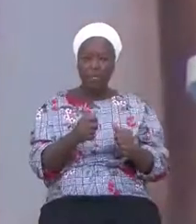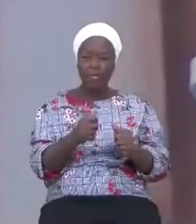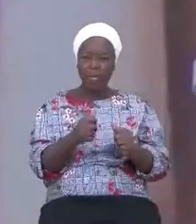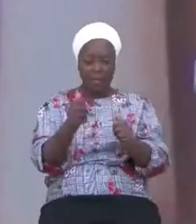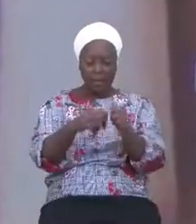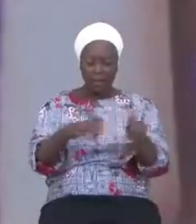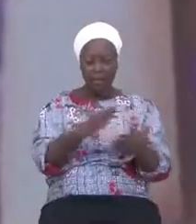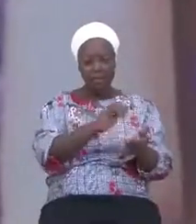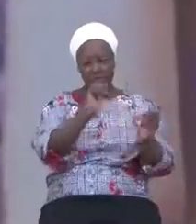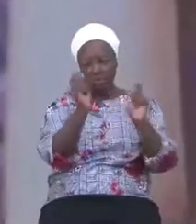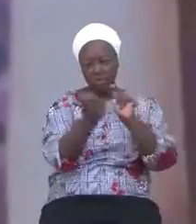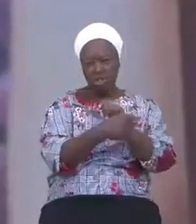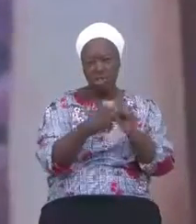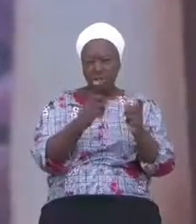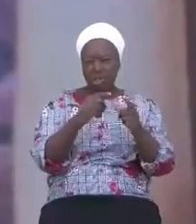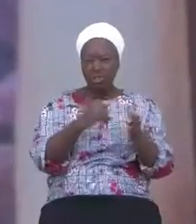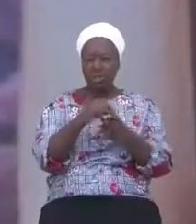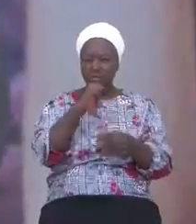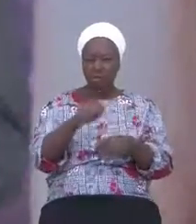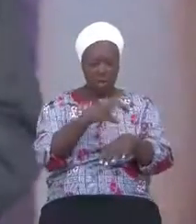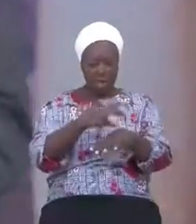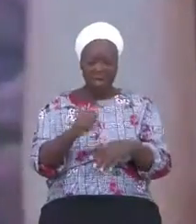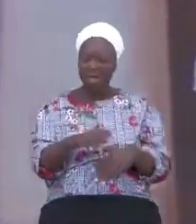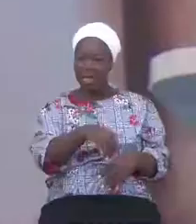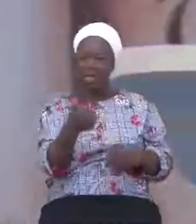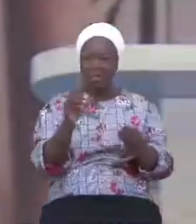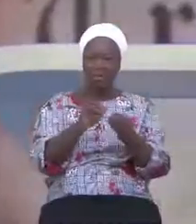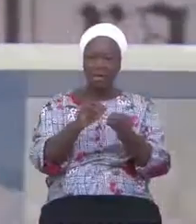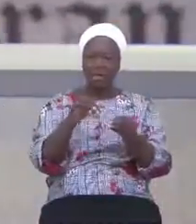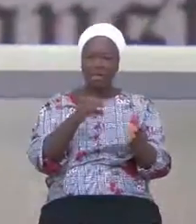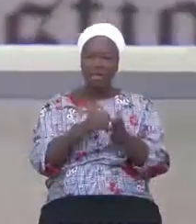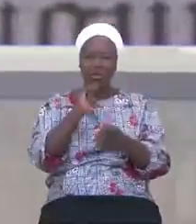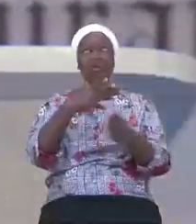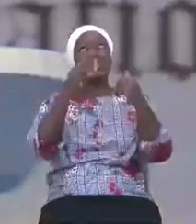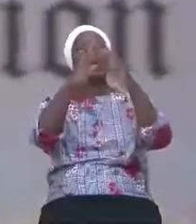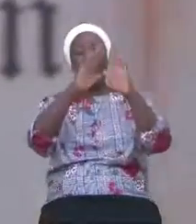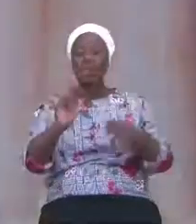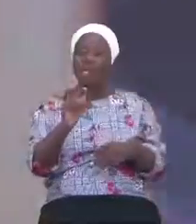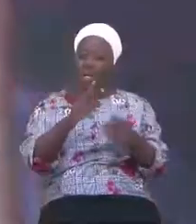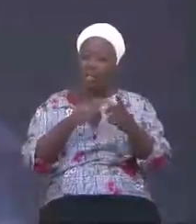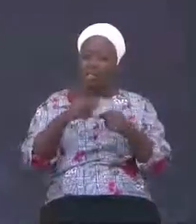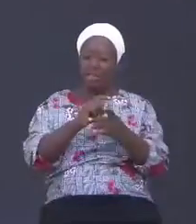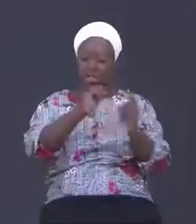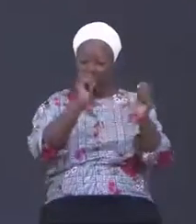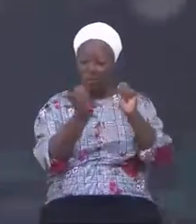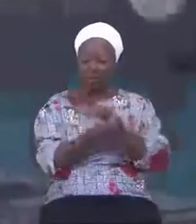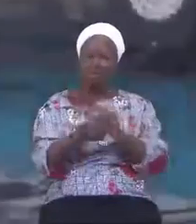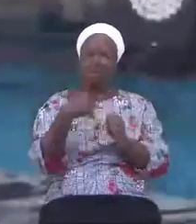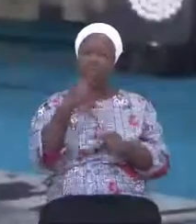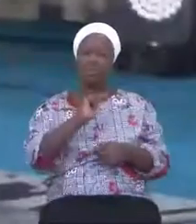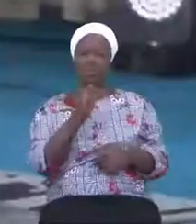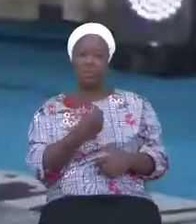changé. C'était plus terrestre, c'était céleste. La transfiguration donc